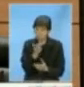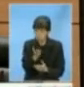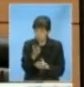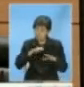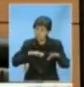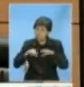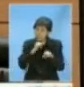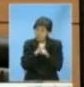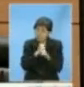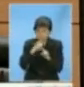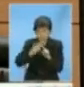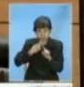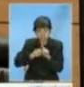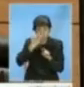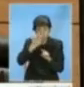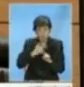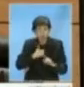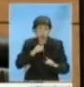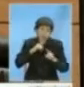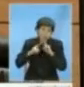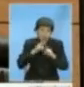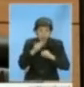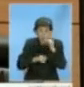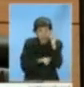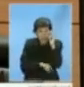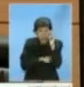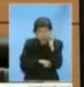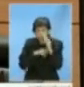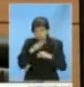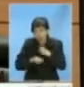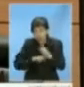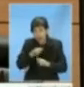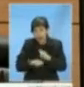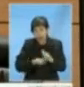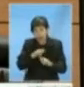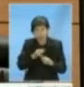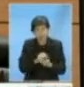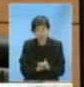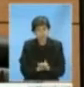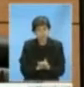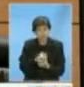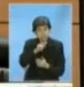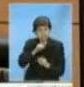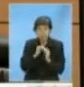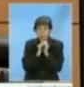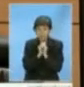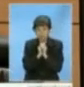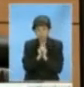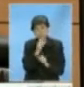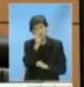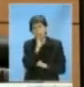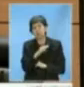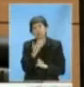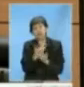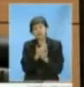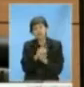เข้ามาบริหารประเทศ 3เดือนท่านก็ไปเจรจาขายยางในราคาที่คู่ค้าอย่างจีนก็หัวเราะนั่น